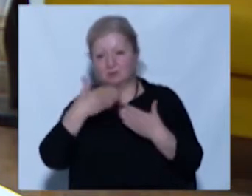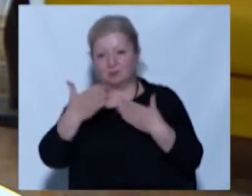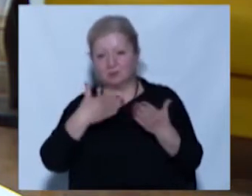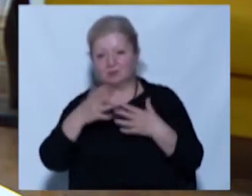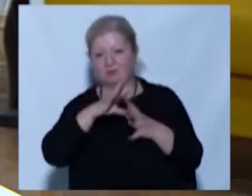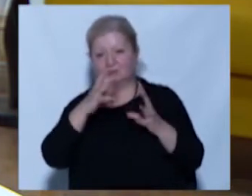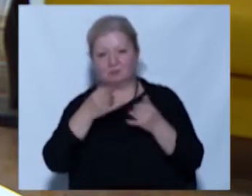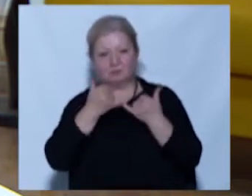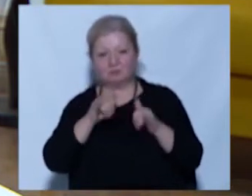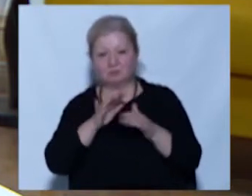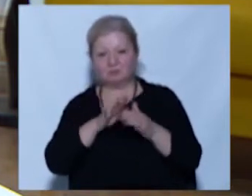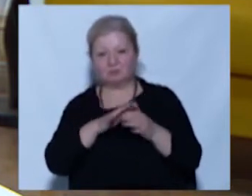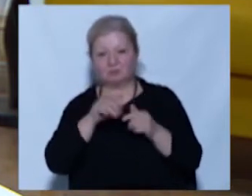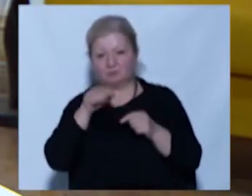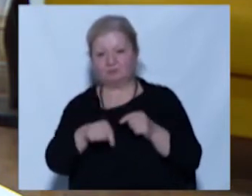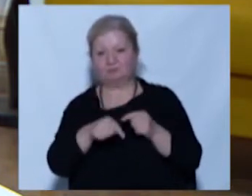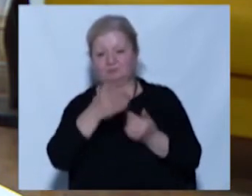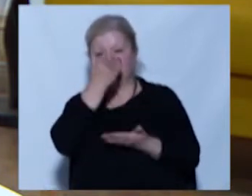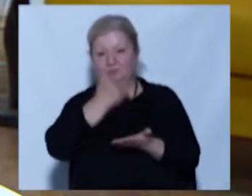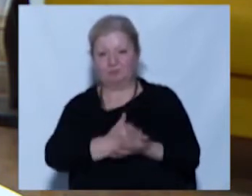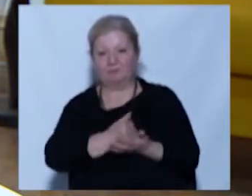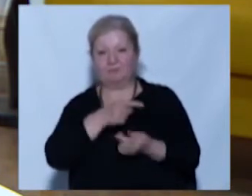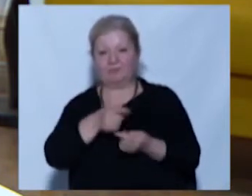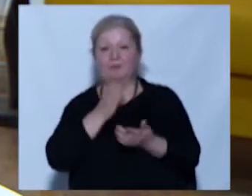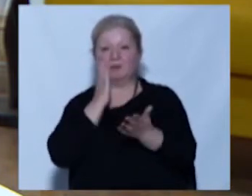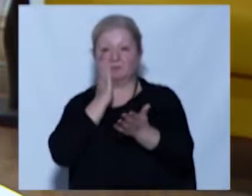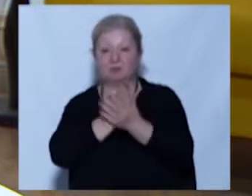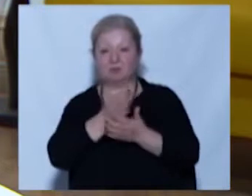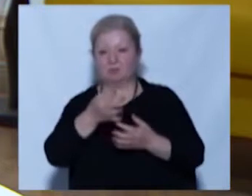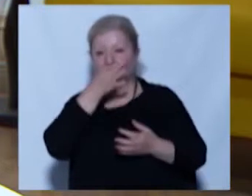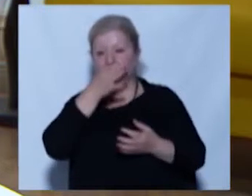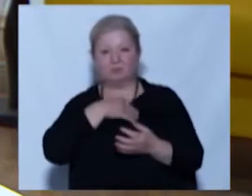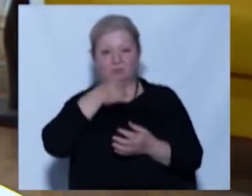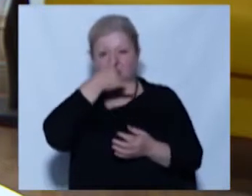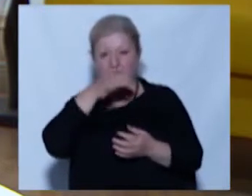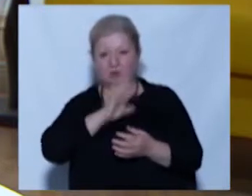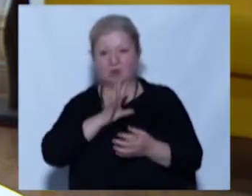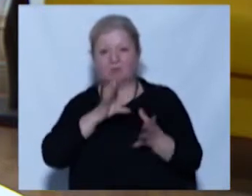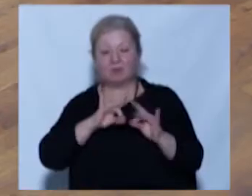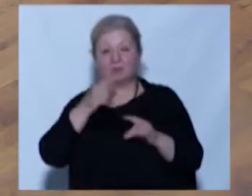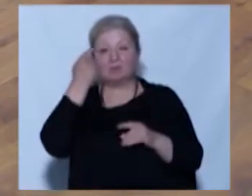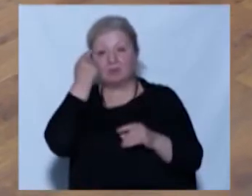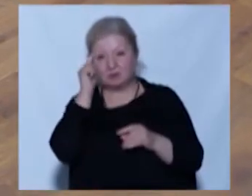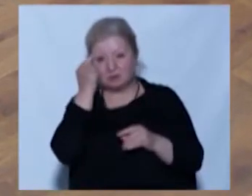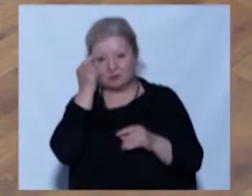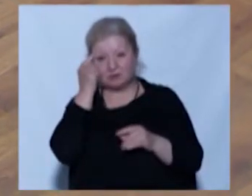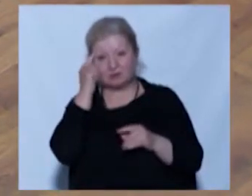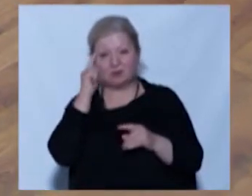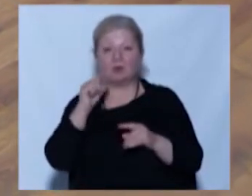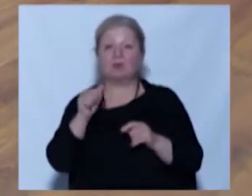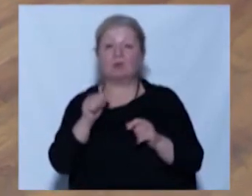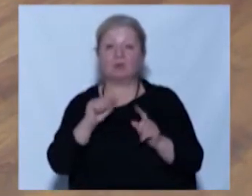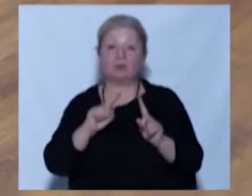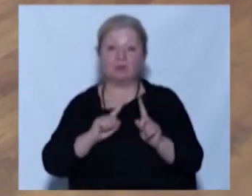ჩვენი ურთიერთკავშირი ამ ეტაპზე შეუძლებელია და პირდაპირ ვერ მიპასუხებთ, მაგრამ დავფიქრდეთ,